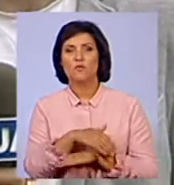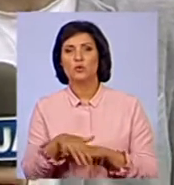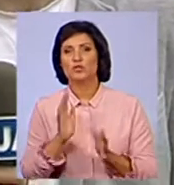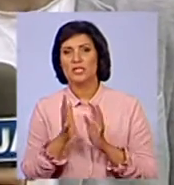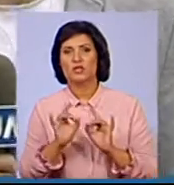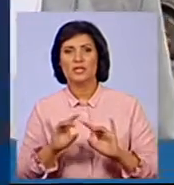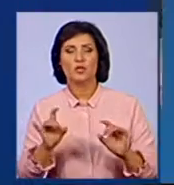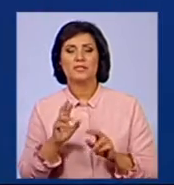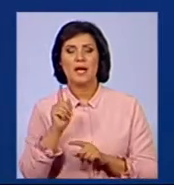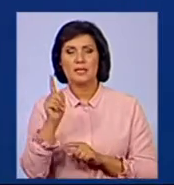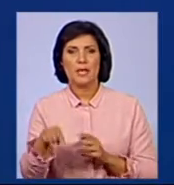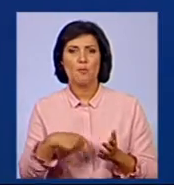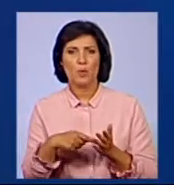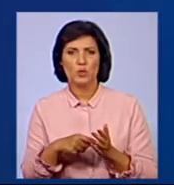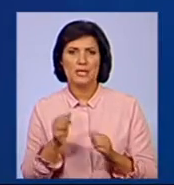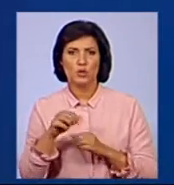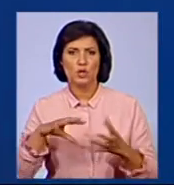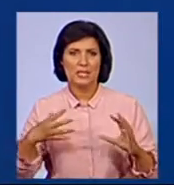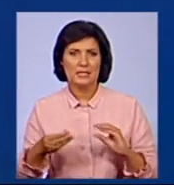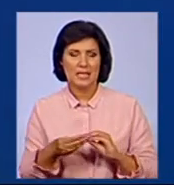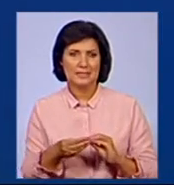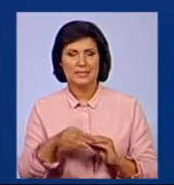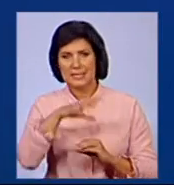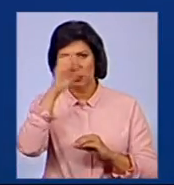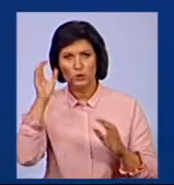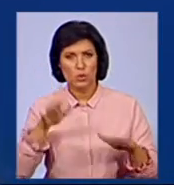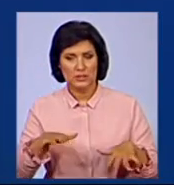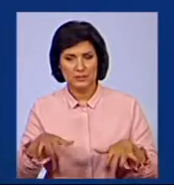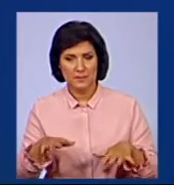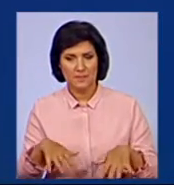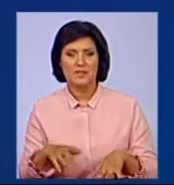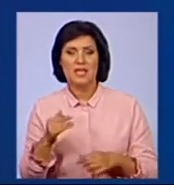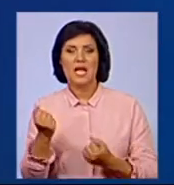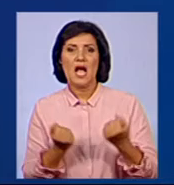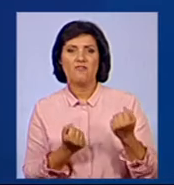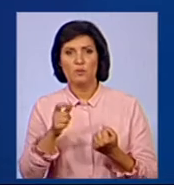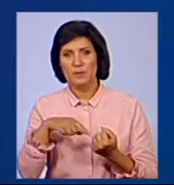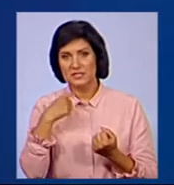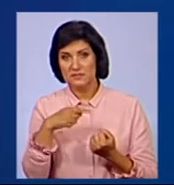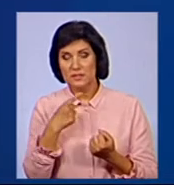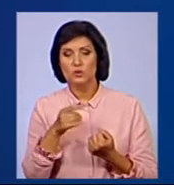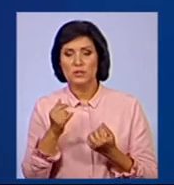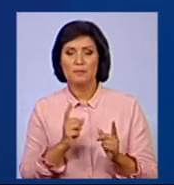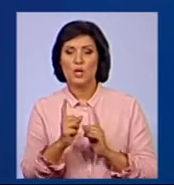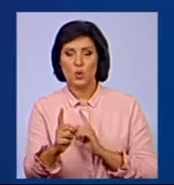Хрещатик розказав, як там комунальники долають наслідки нічної зливи. Для автомобілістів скажу, що нині там рух ускладнений.